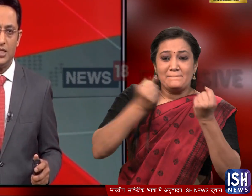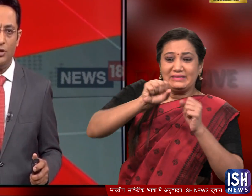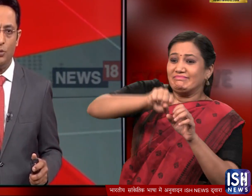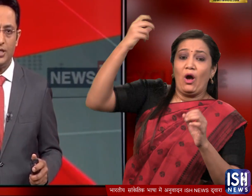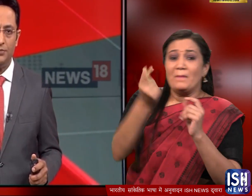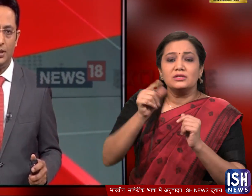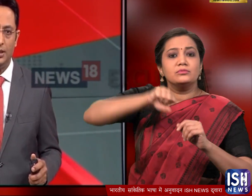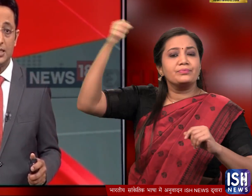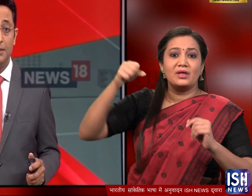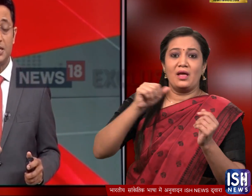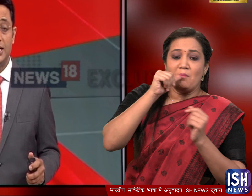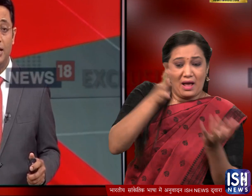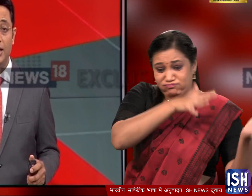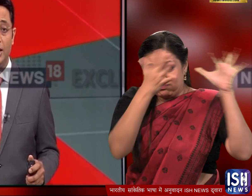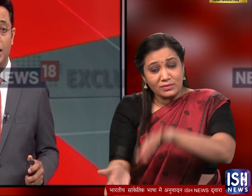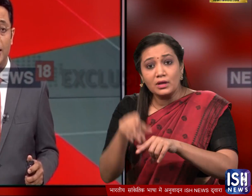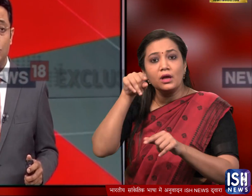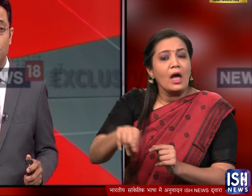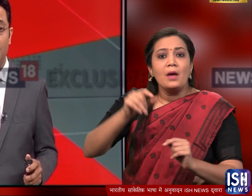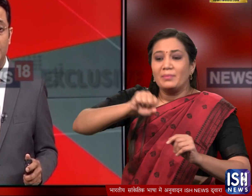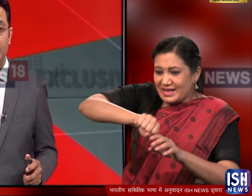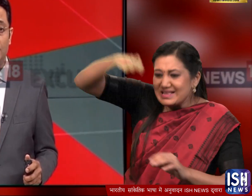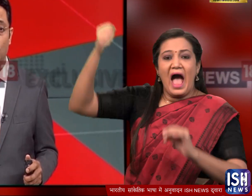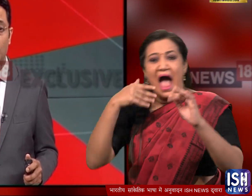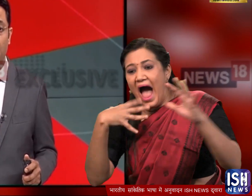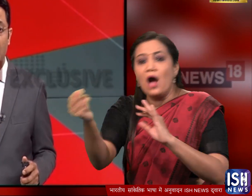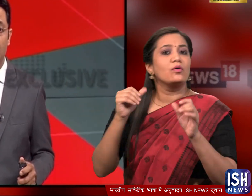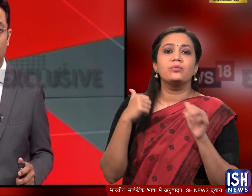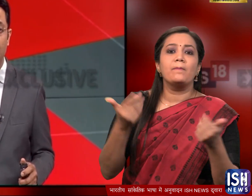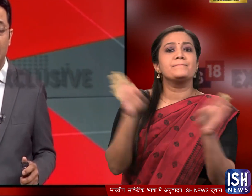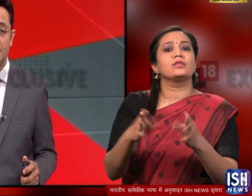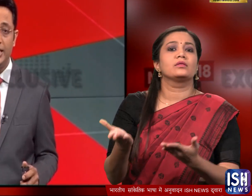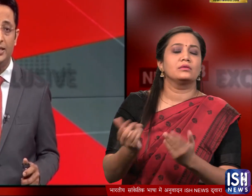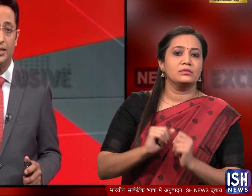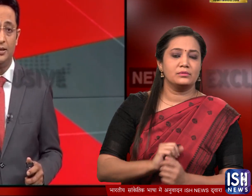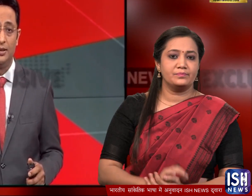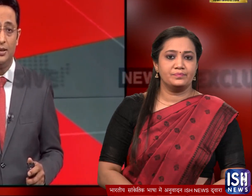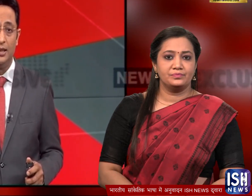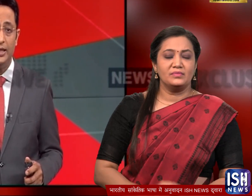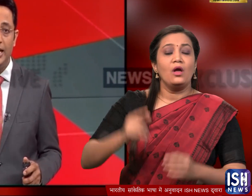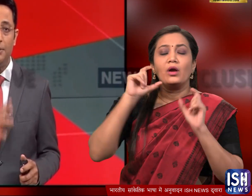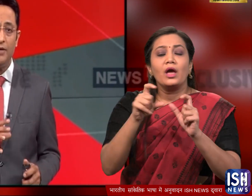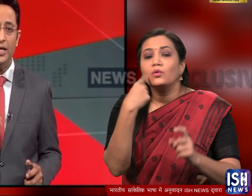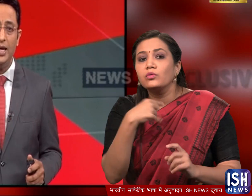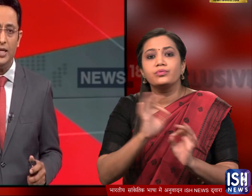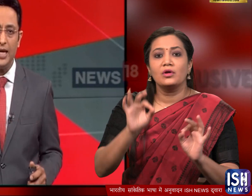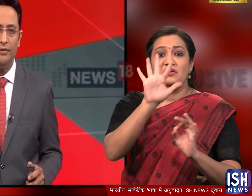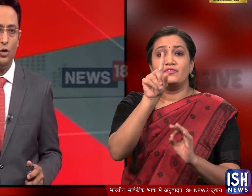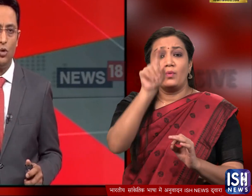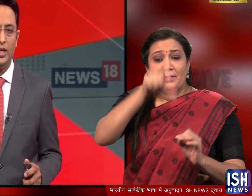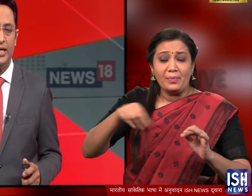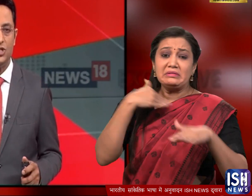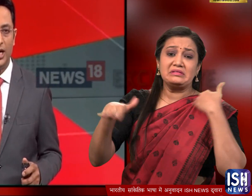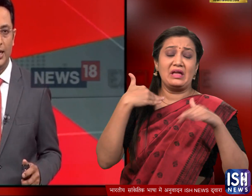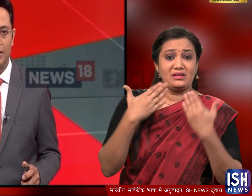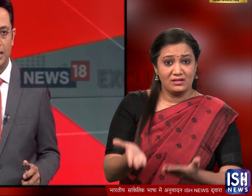की इमरजेंसी विंडो भी जैम थी, इसलिए बस नहर में गिरने के बाद उसमें बैठे यात्रियों के बाहर निकलने का रास्ता ही नहीं था। ये लापरवाही 51